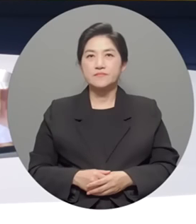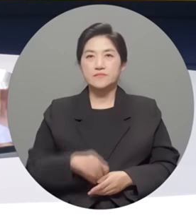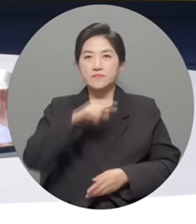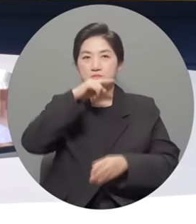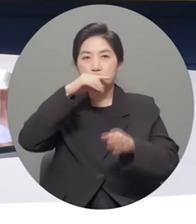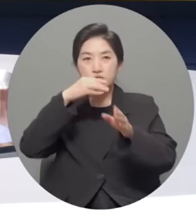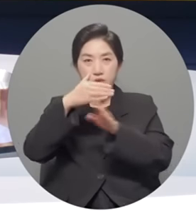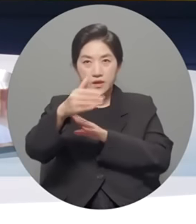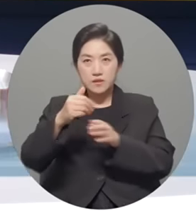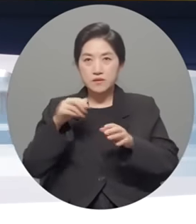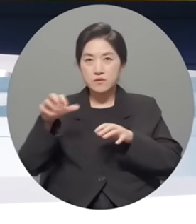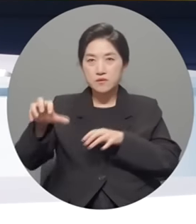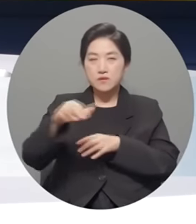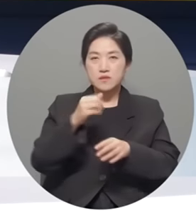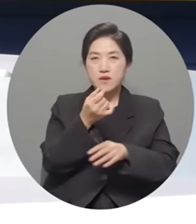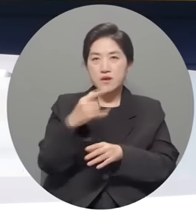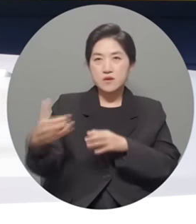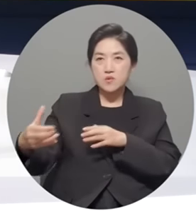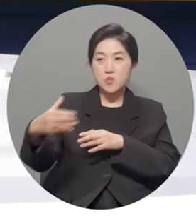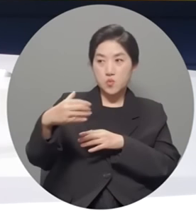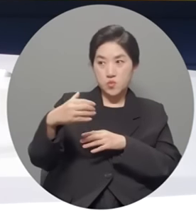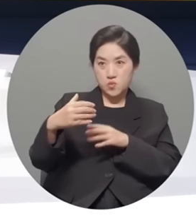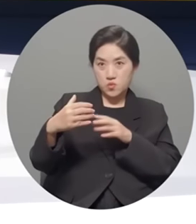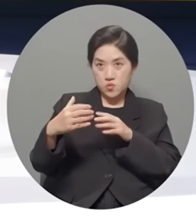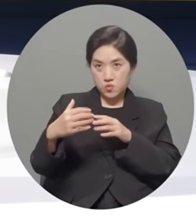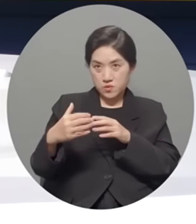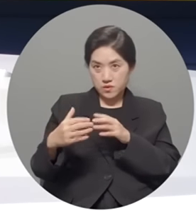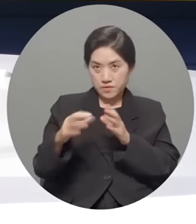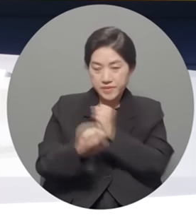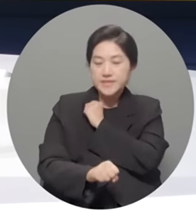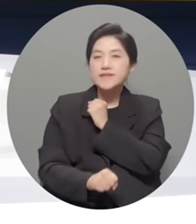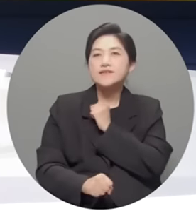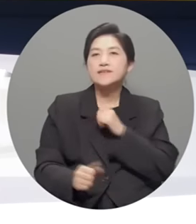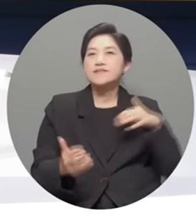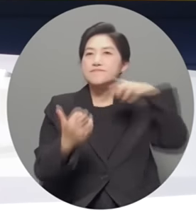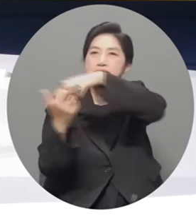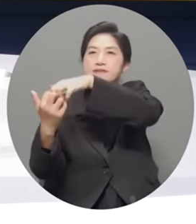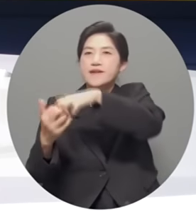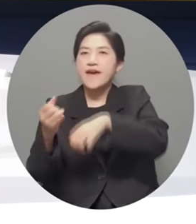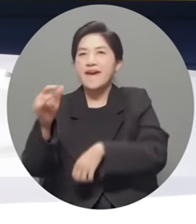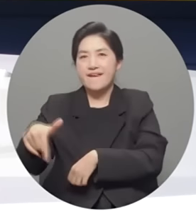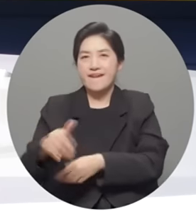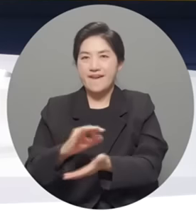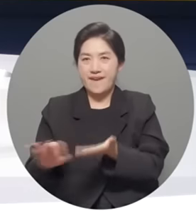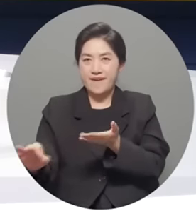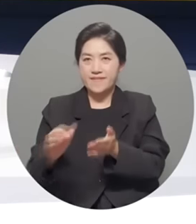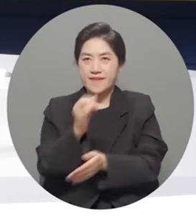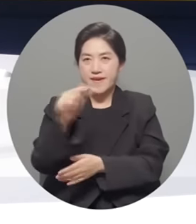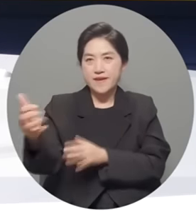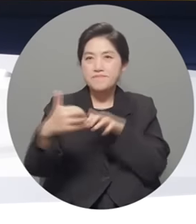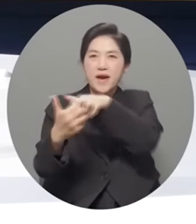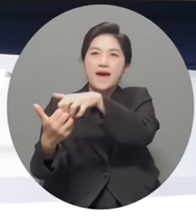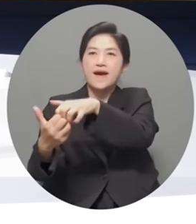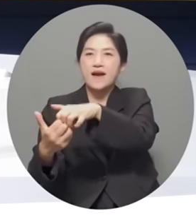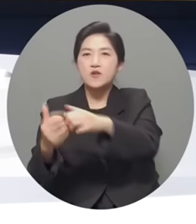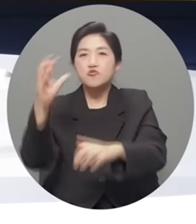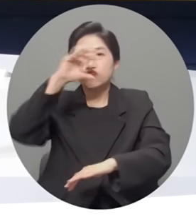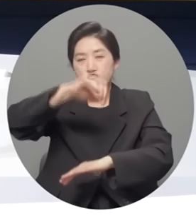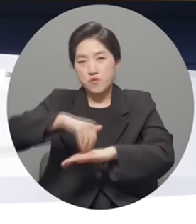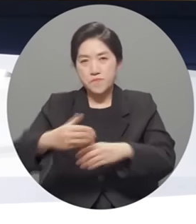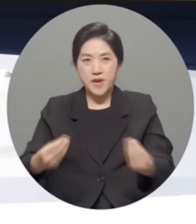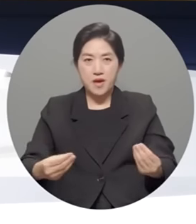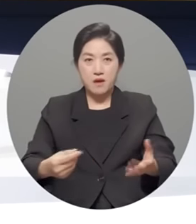북한이 주변국의 핵 공격 징후가 있으면 즉각 선제 핵 공격에 나서는 이른바 핵 반격 훈련을